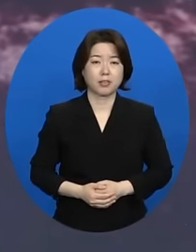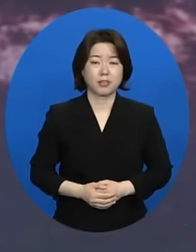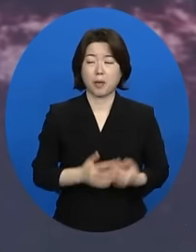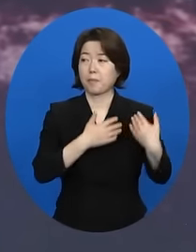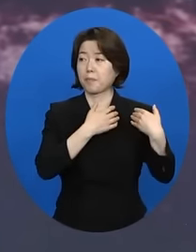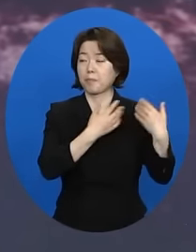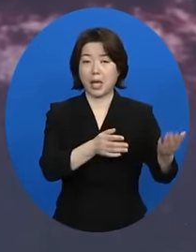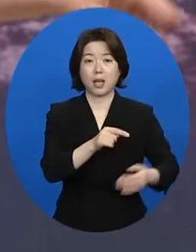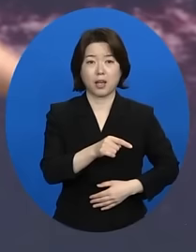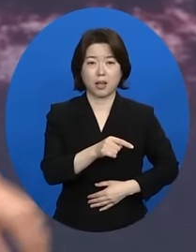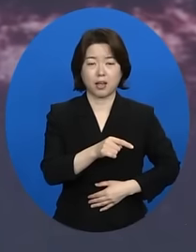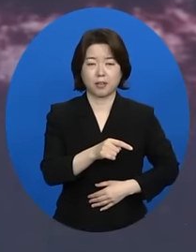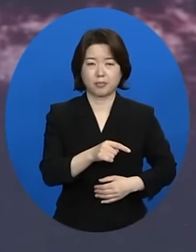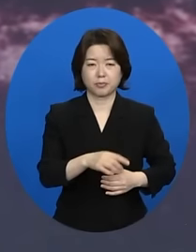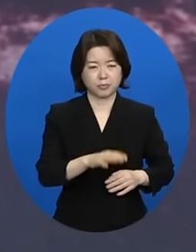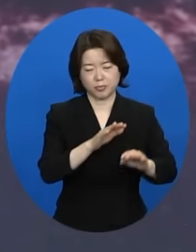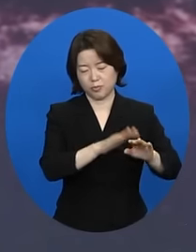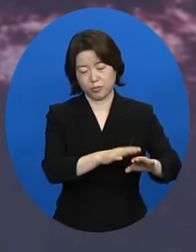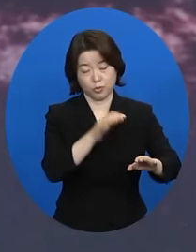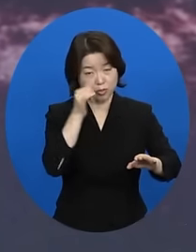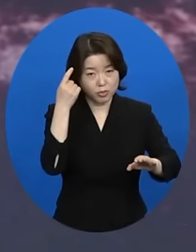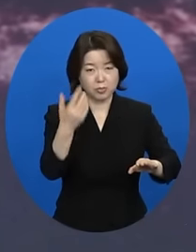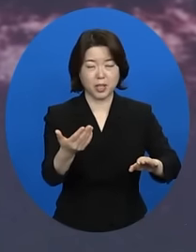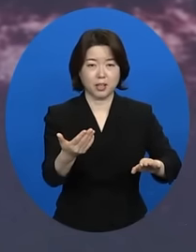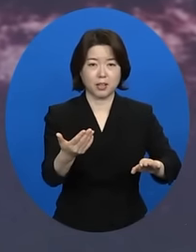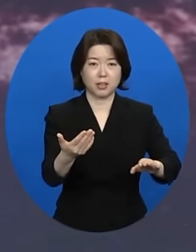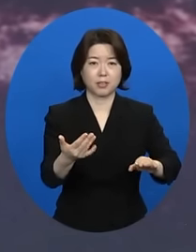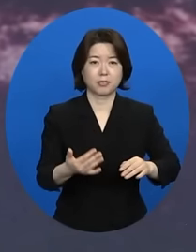방치한 채 내버려둔 채 있고 있지 않은가.